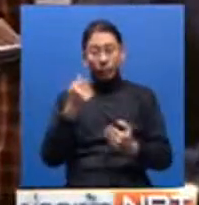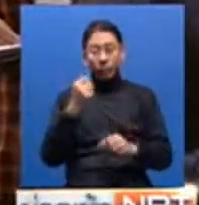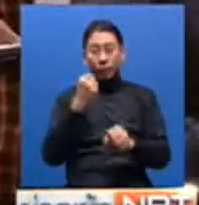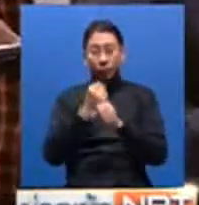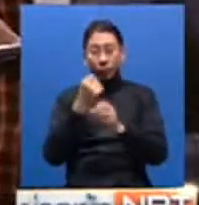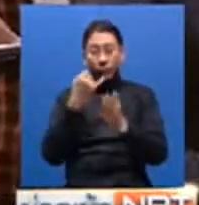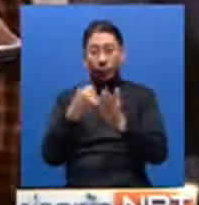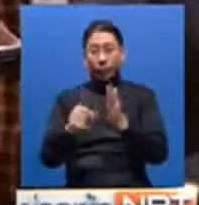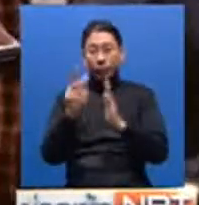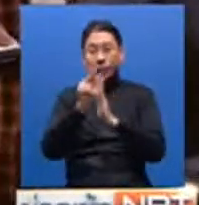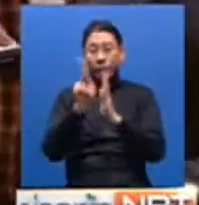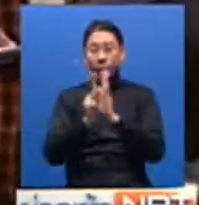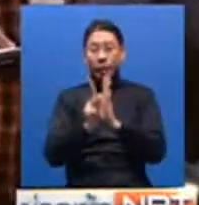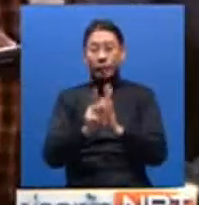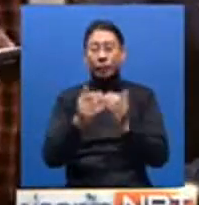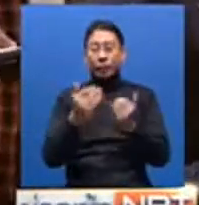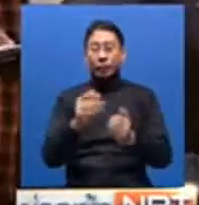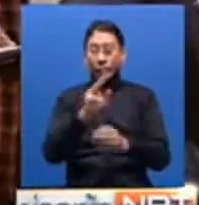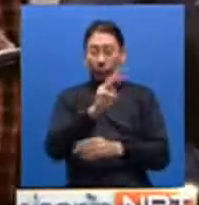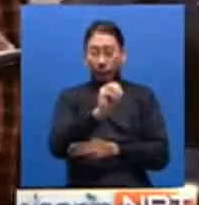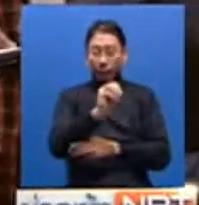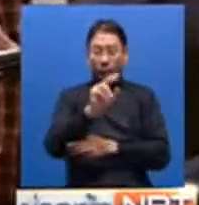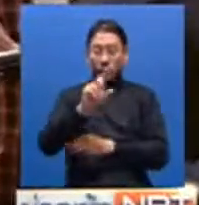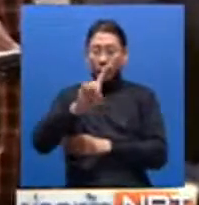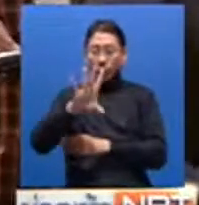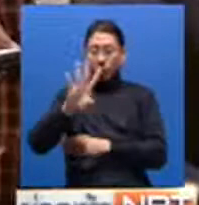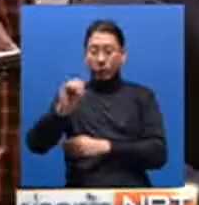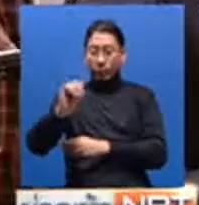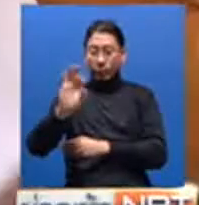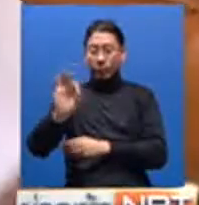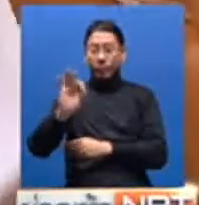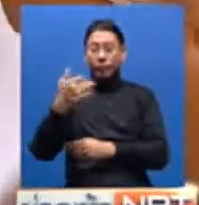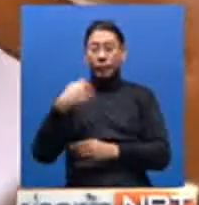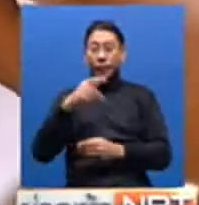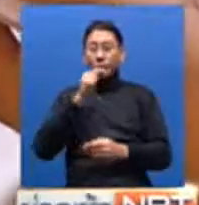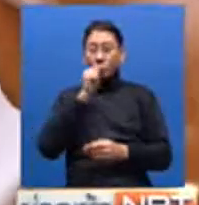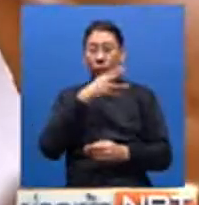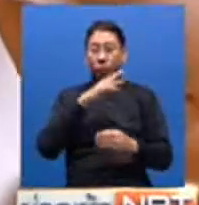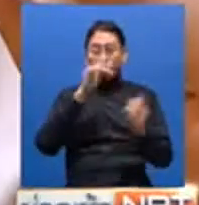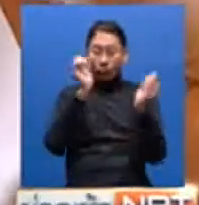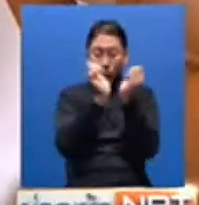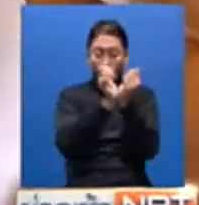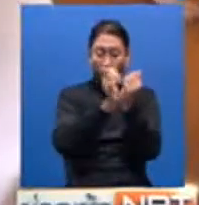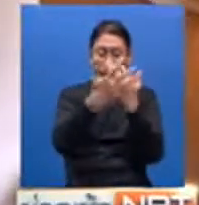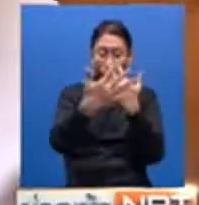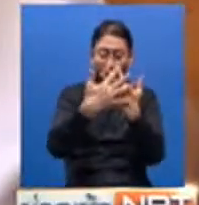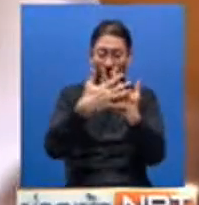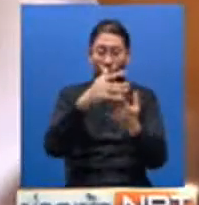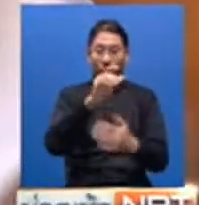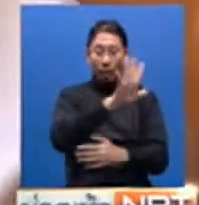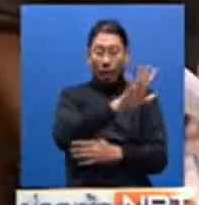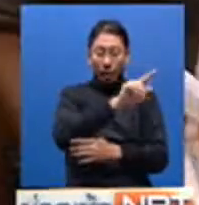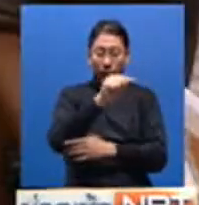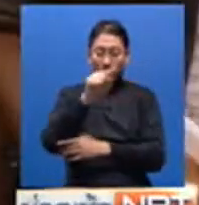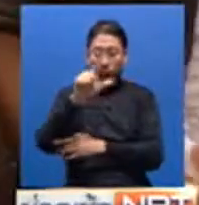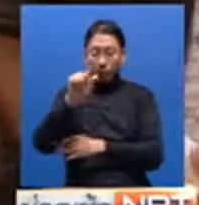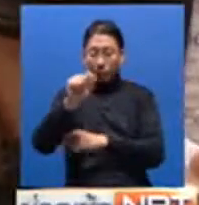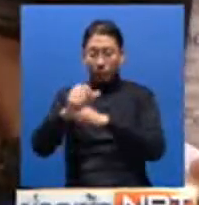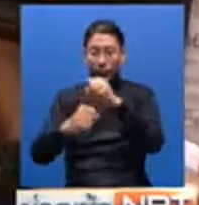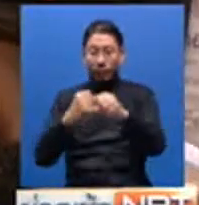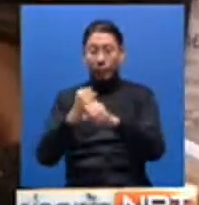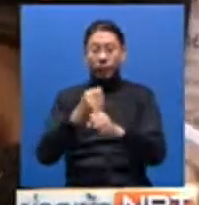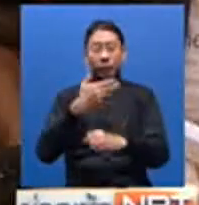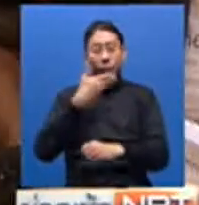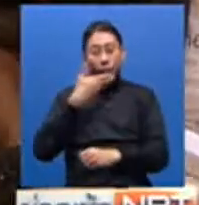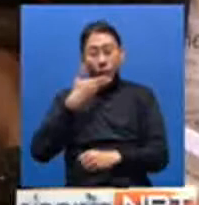ความผิดตามกฎหมายอาญามาตรา 149มีโทษจำคุกตั้งแต่ 5ถึง 20ปีหรือจำ